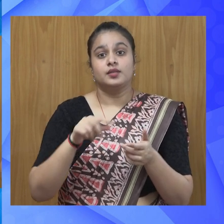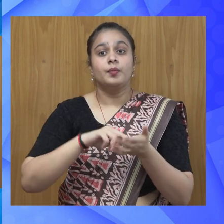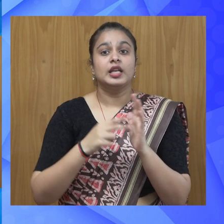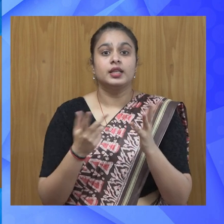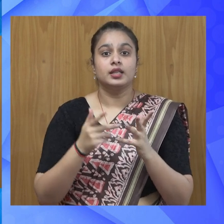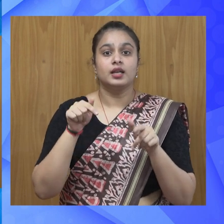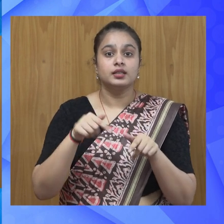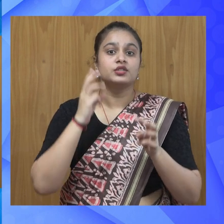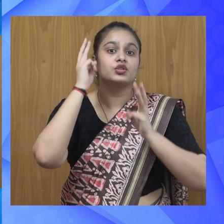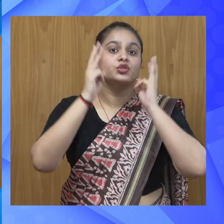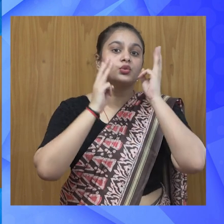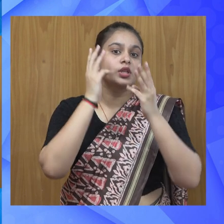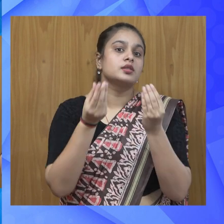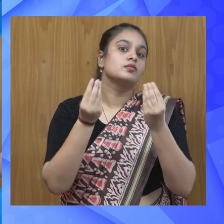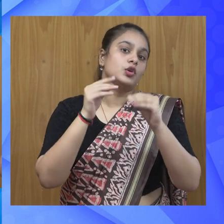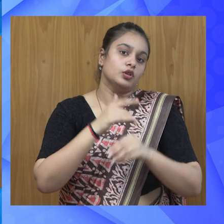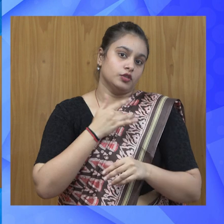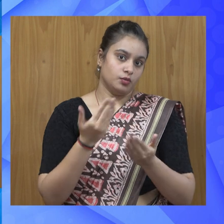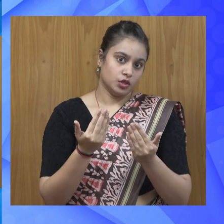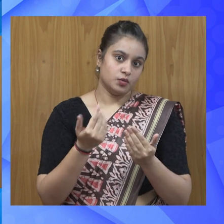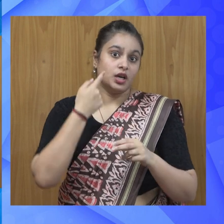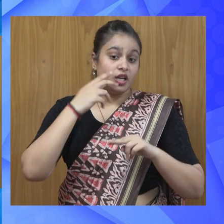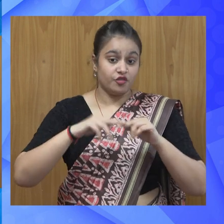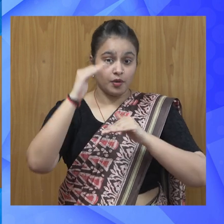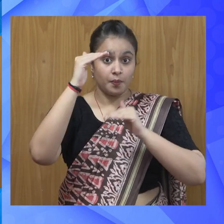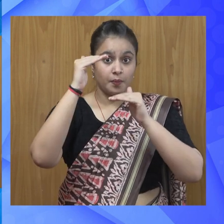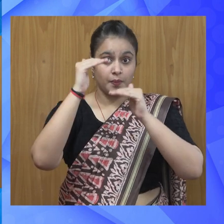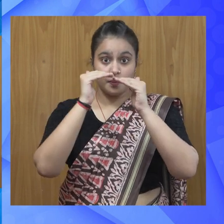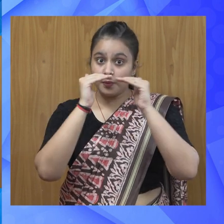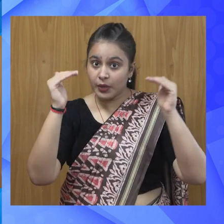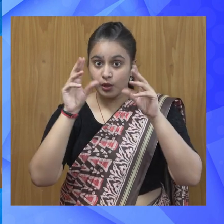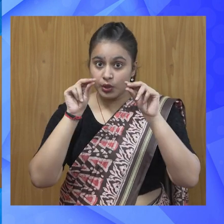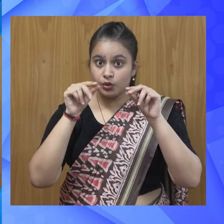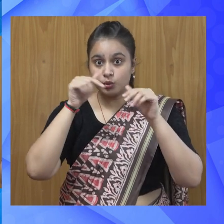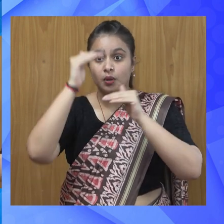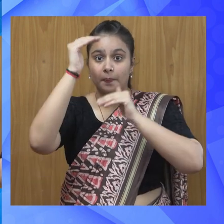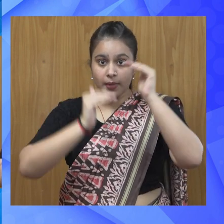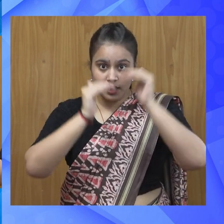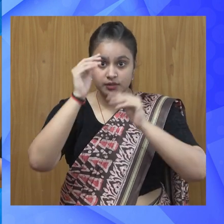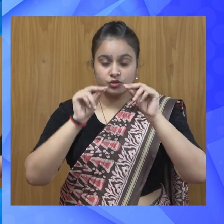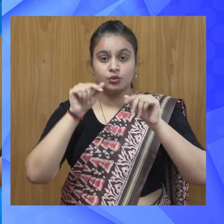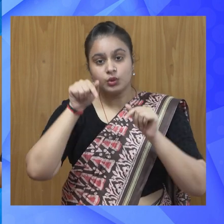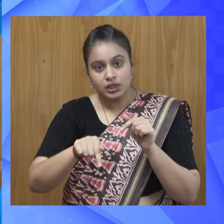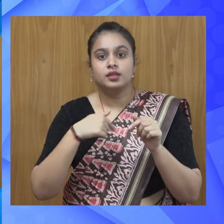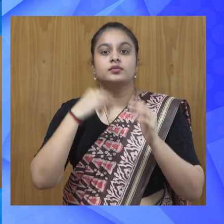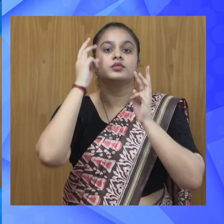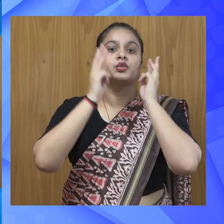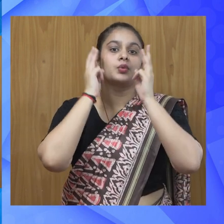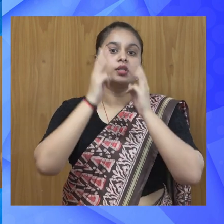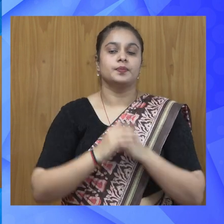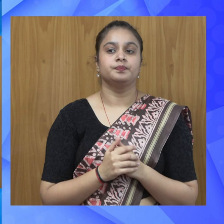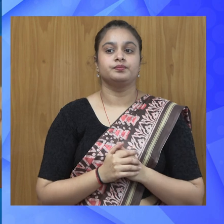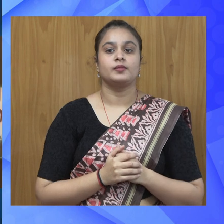मतलब है कि आपको स्ट्रेस का अनुभव होने लगेगा। अगर ये इम्बैलेंस होता है तो वही स्ट्रेस है, वही उसी को हम तनाव कहते हैं। लेकिन